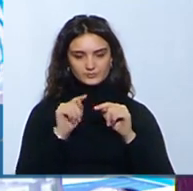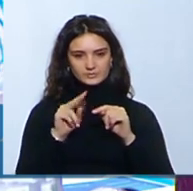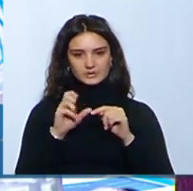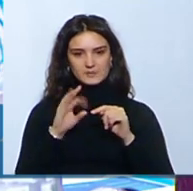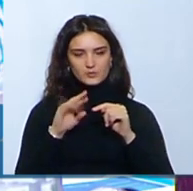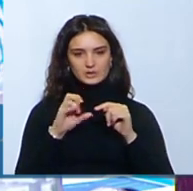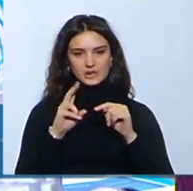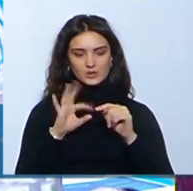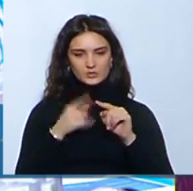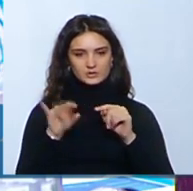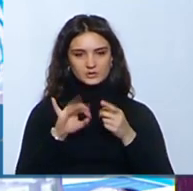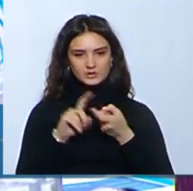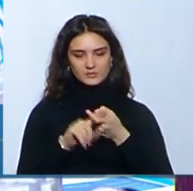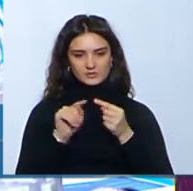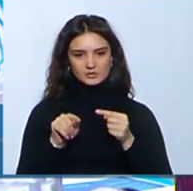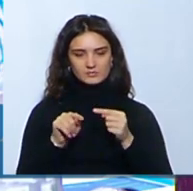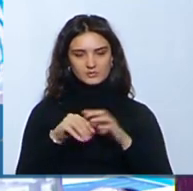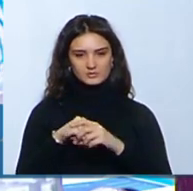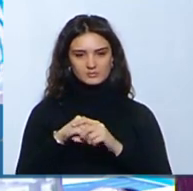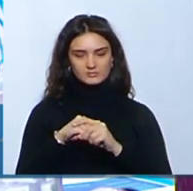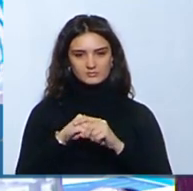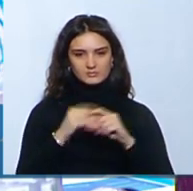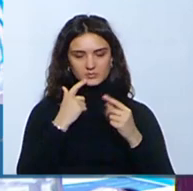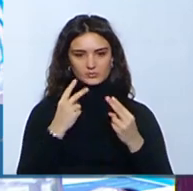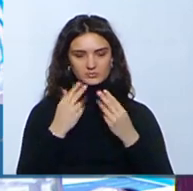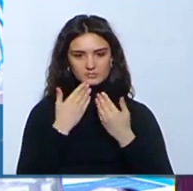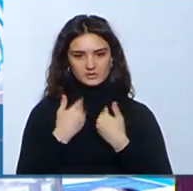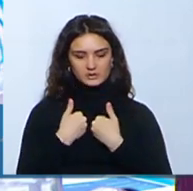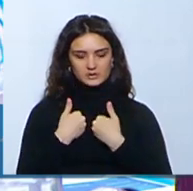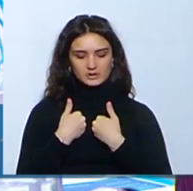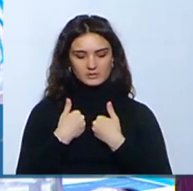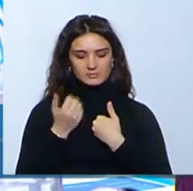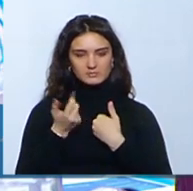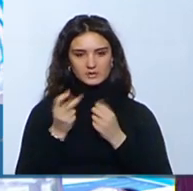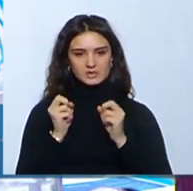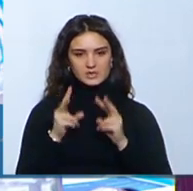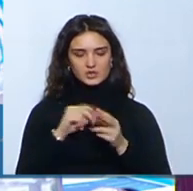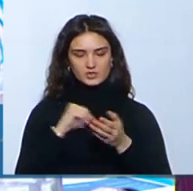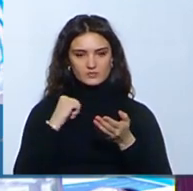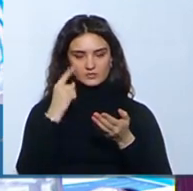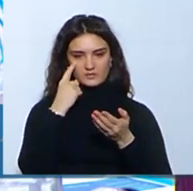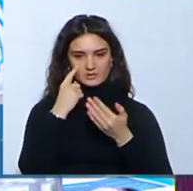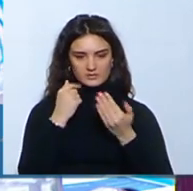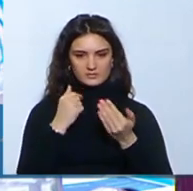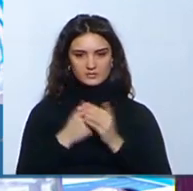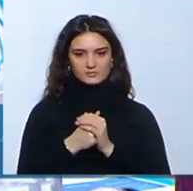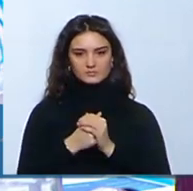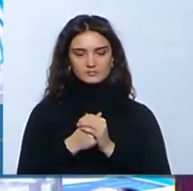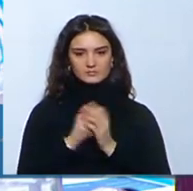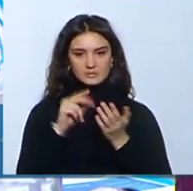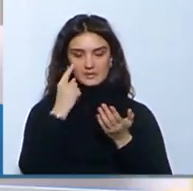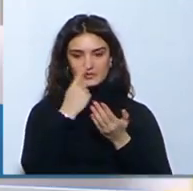დემოდეკოსთან დაკავშირებით გვეკითხება მაყურებელი. ეს რამდენად საშიშია თვითონ თვალისათვის